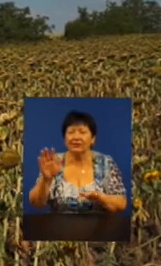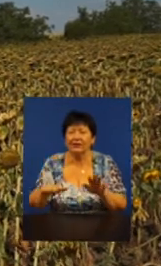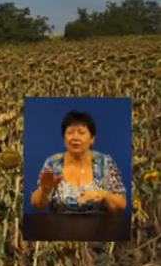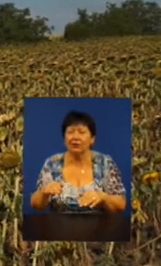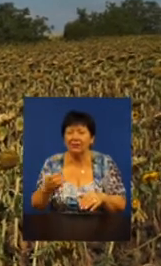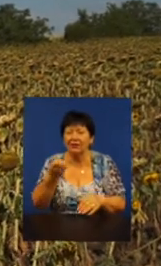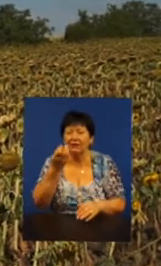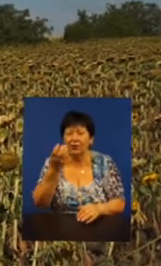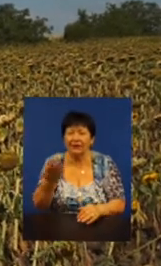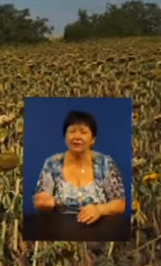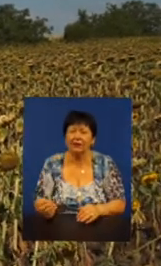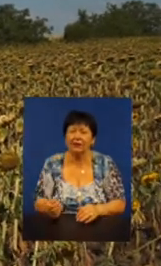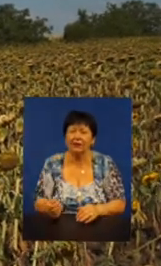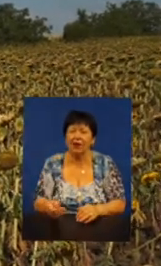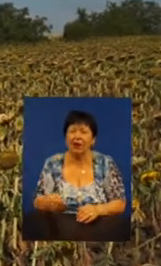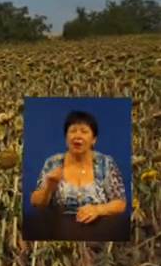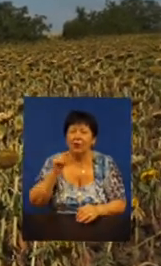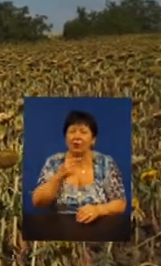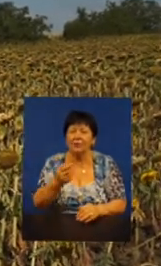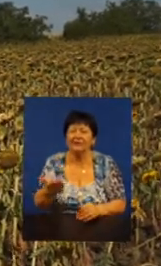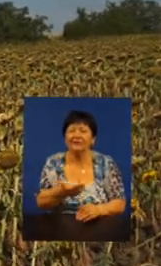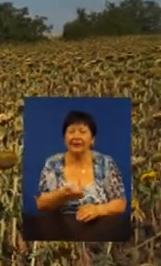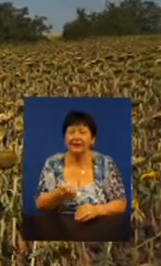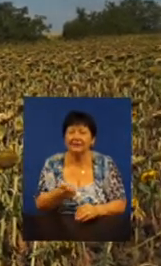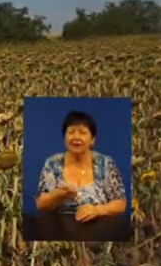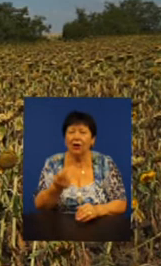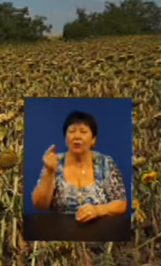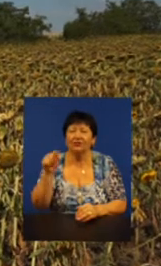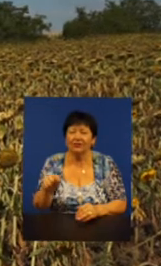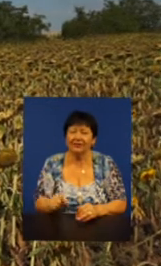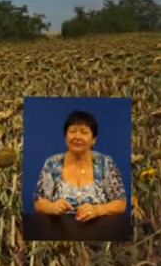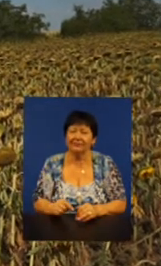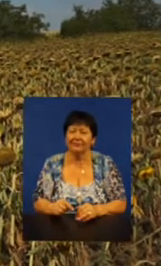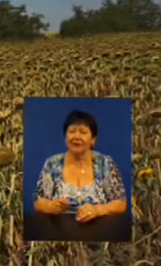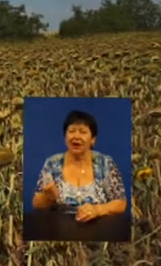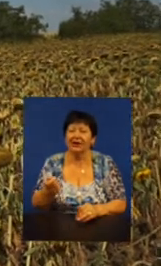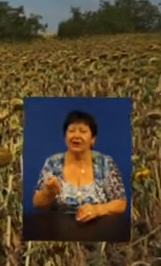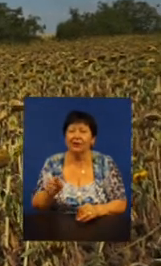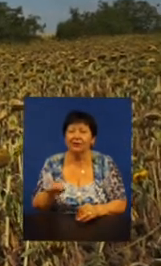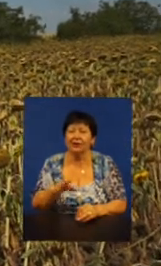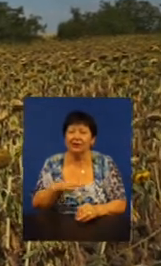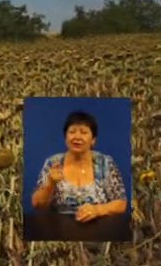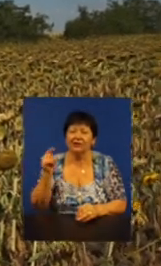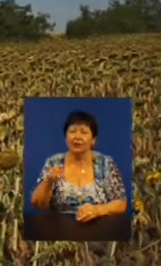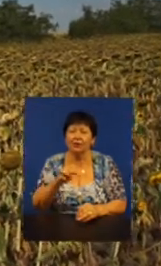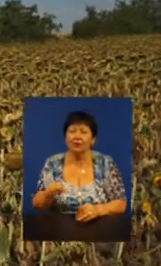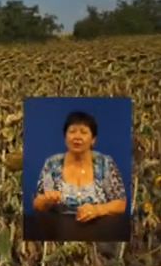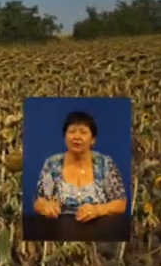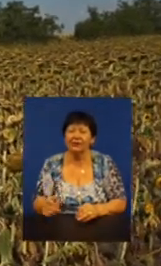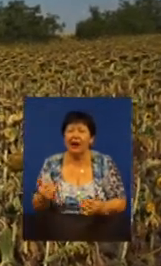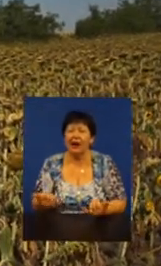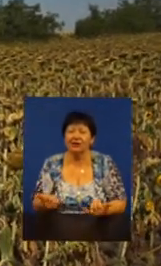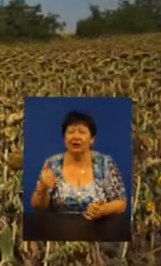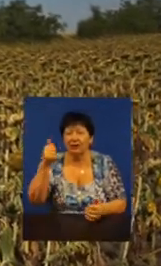soarelui și porumb am strâns până la o tonă, grâu am strâns tot la o tonă.